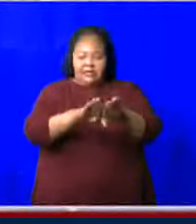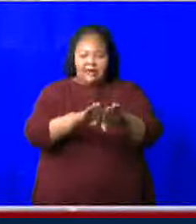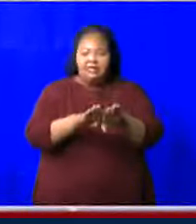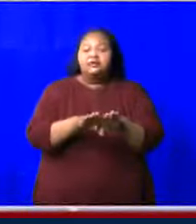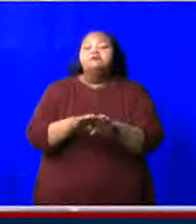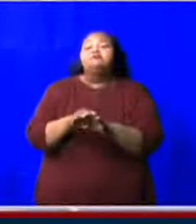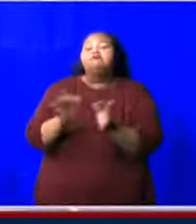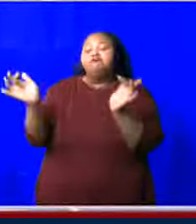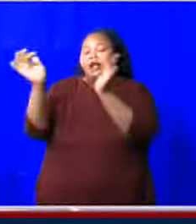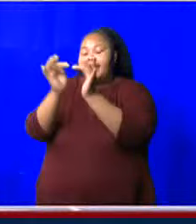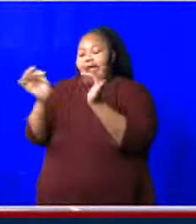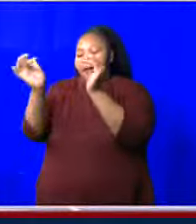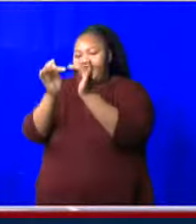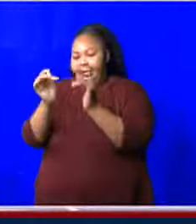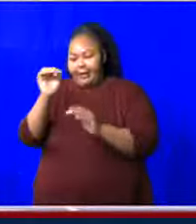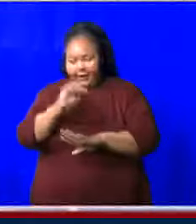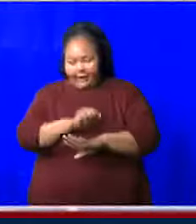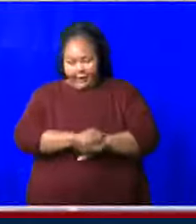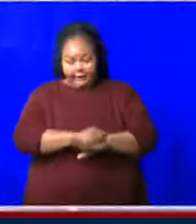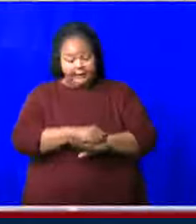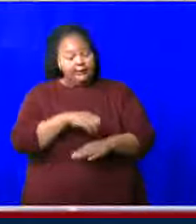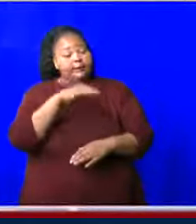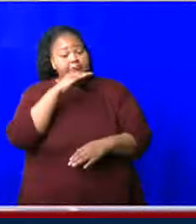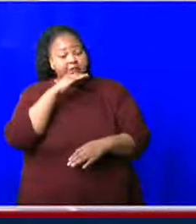so lo sihamba lapha cha sitholile